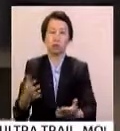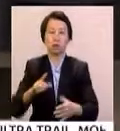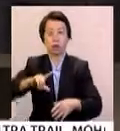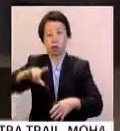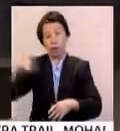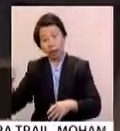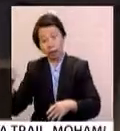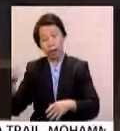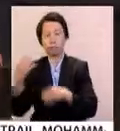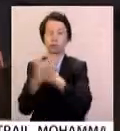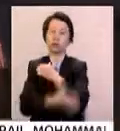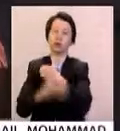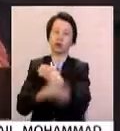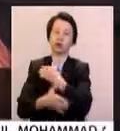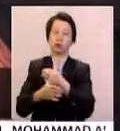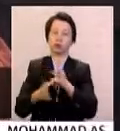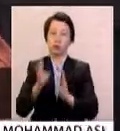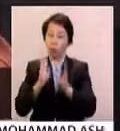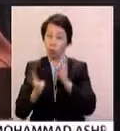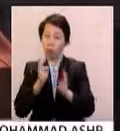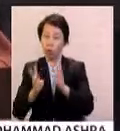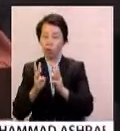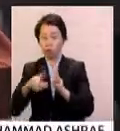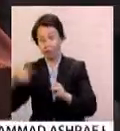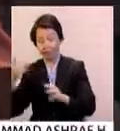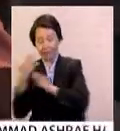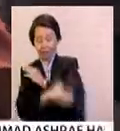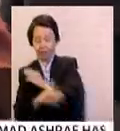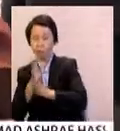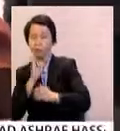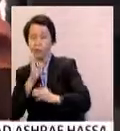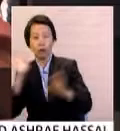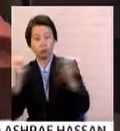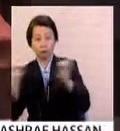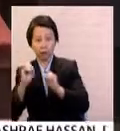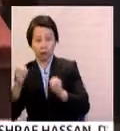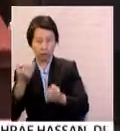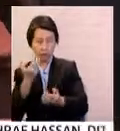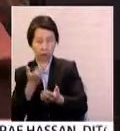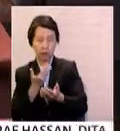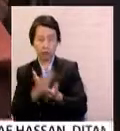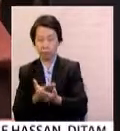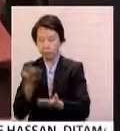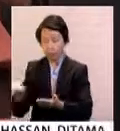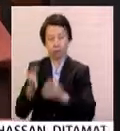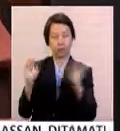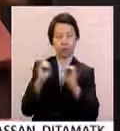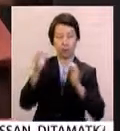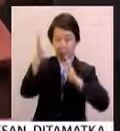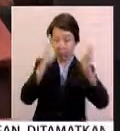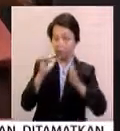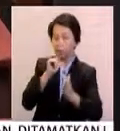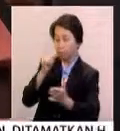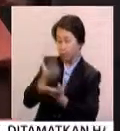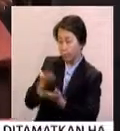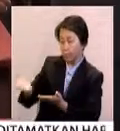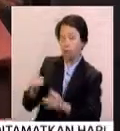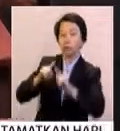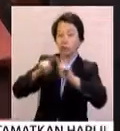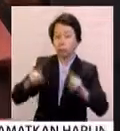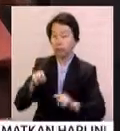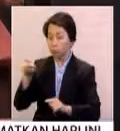yang berkata walaupun tak ada pembelian apa-apa oleh Malaysia, mereka